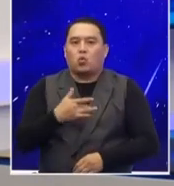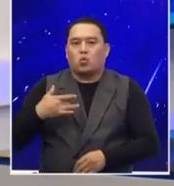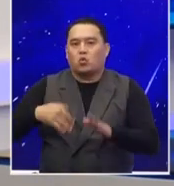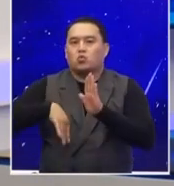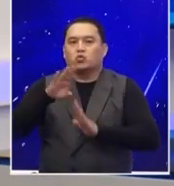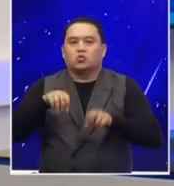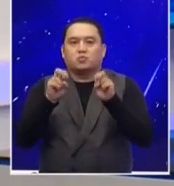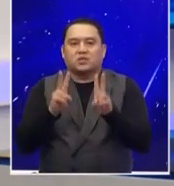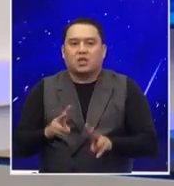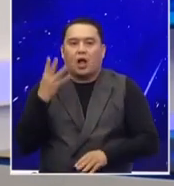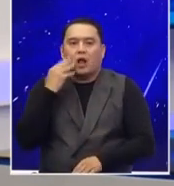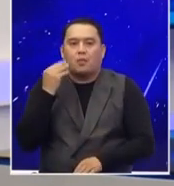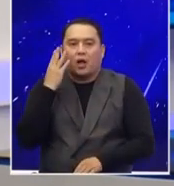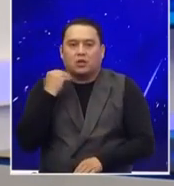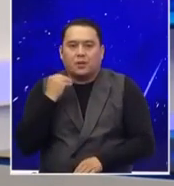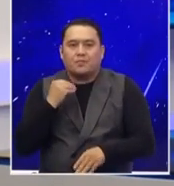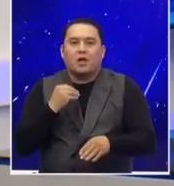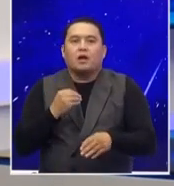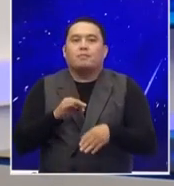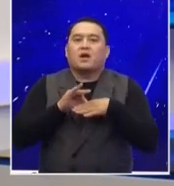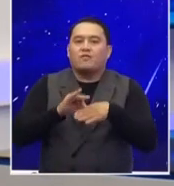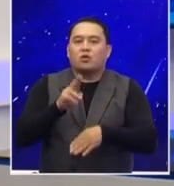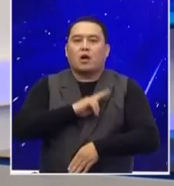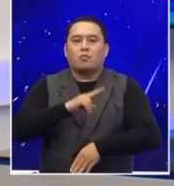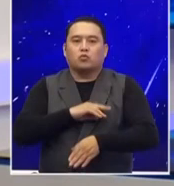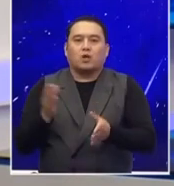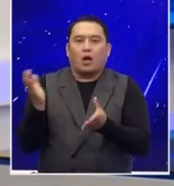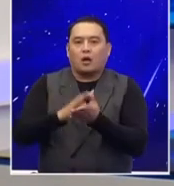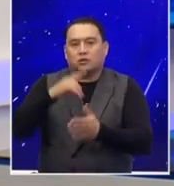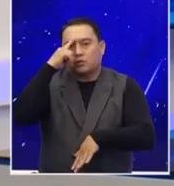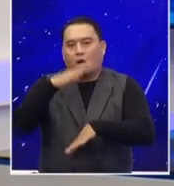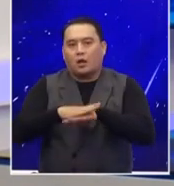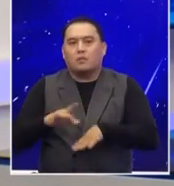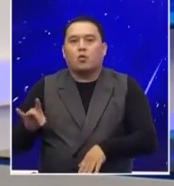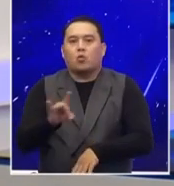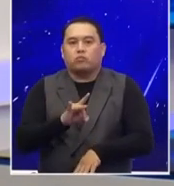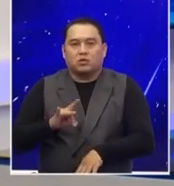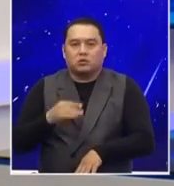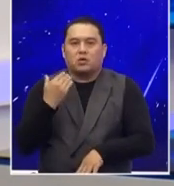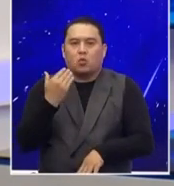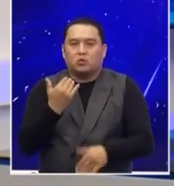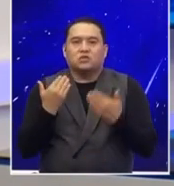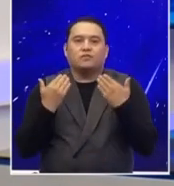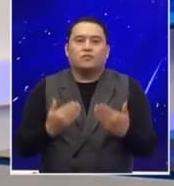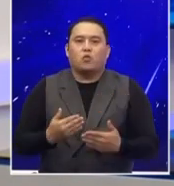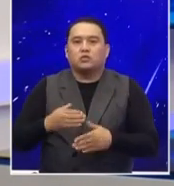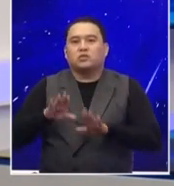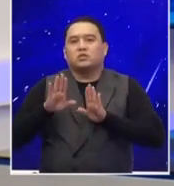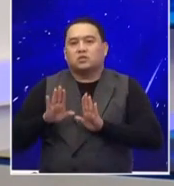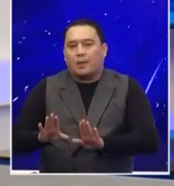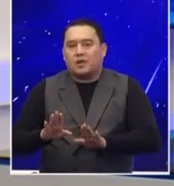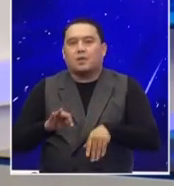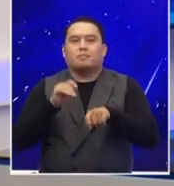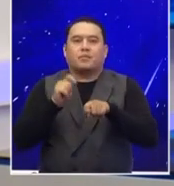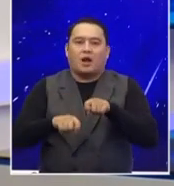лучшие специалисты региона и Алматы. С проводимой работой ознакомился заместитель акима области Батыржан Байжуманов. И сегодня